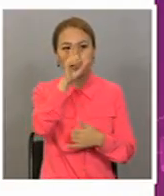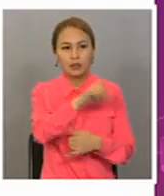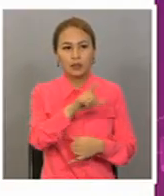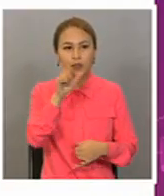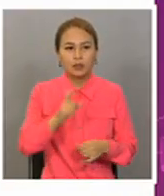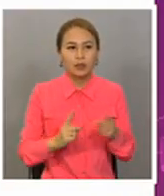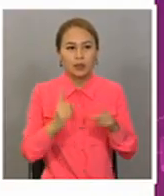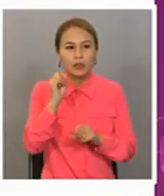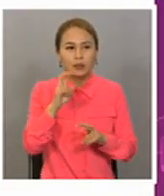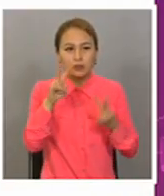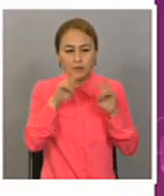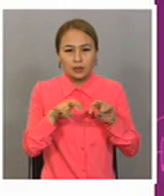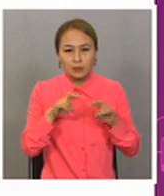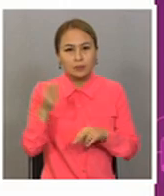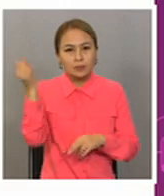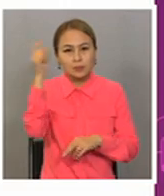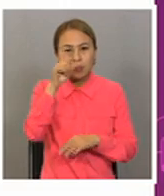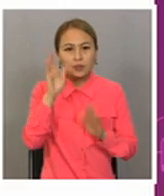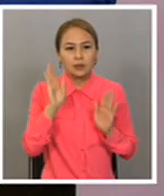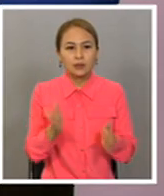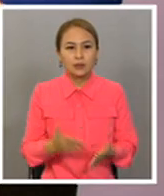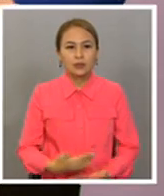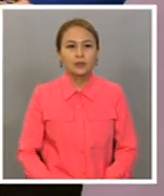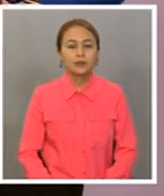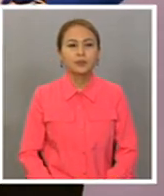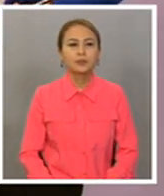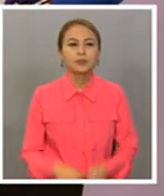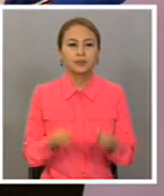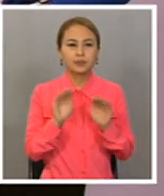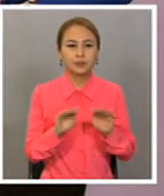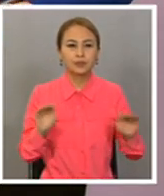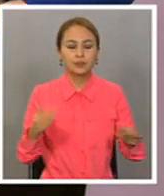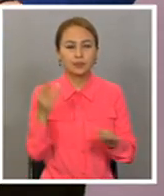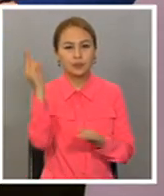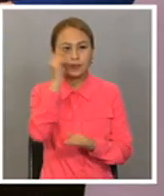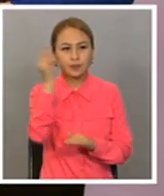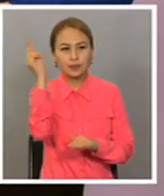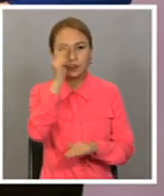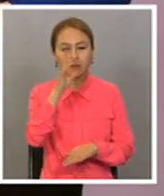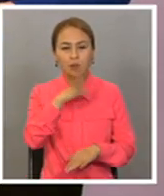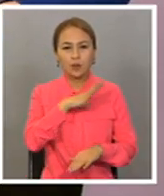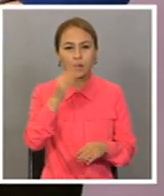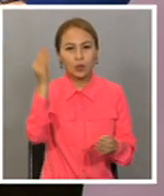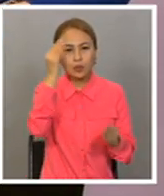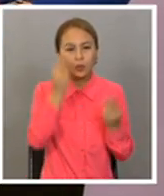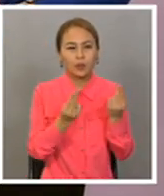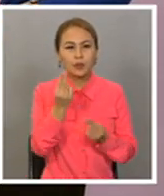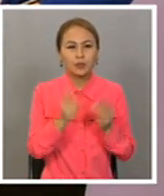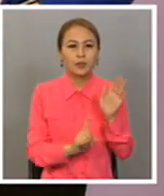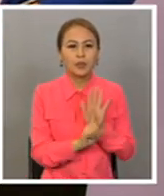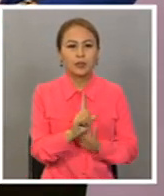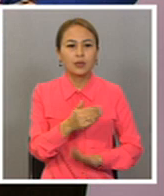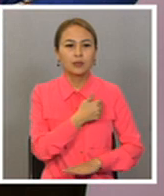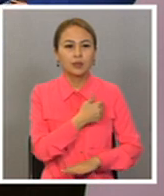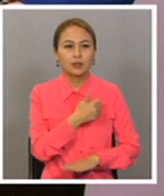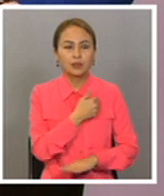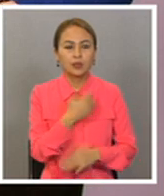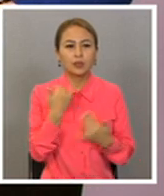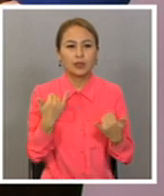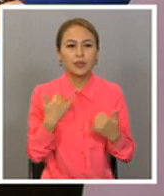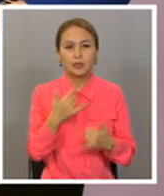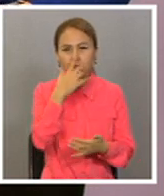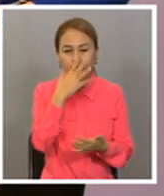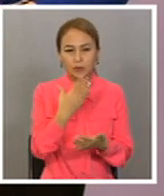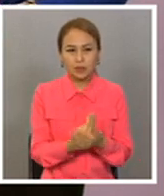адамдардың ғарышты қалай зерттеген білесіңдер. Балалар, сабағымызды ойынмен бастағым келіп тұр. Қазір сендер